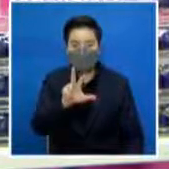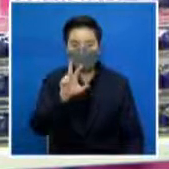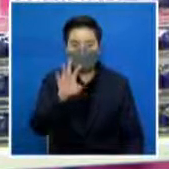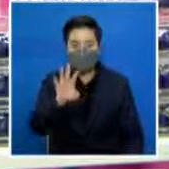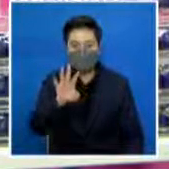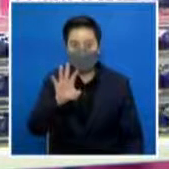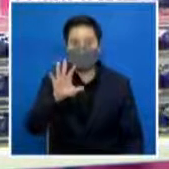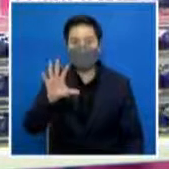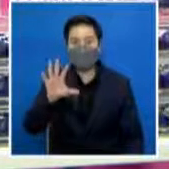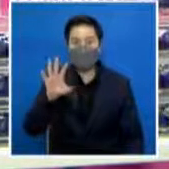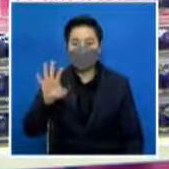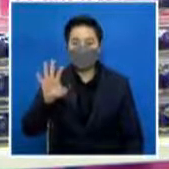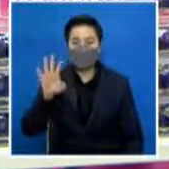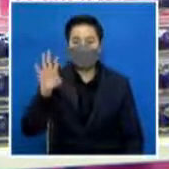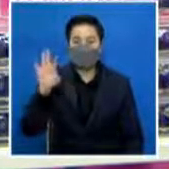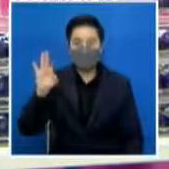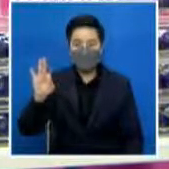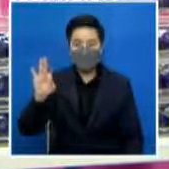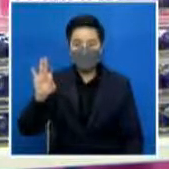3334549